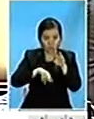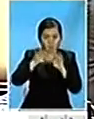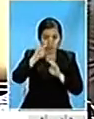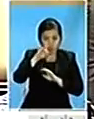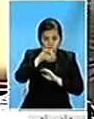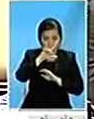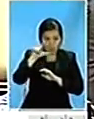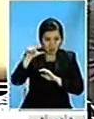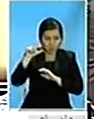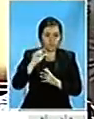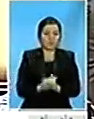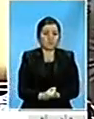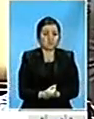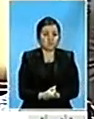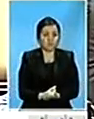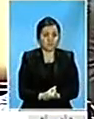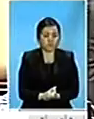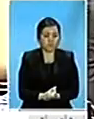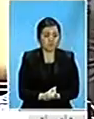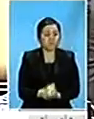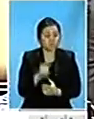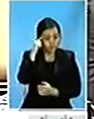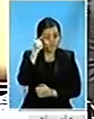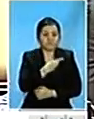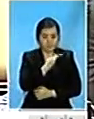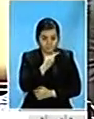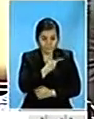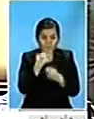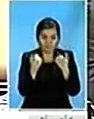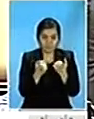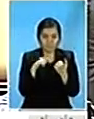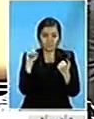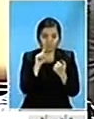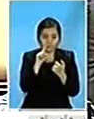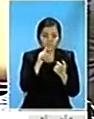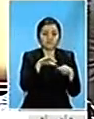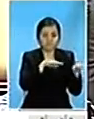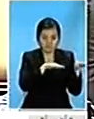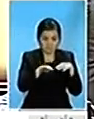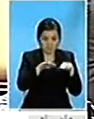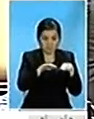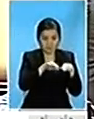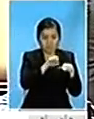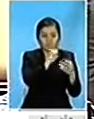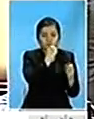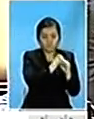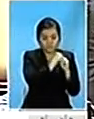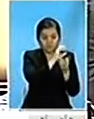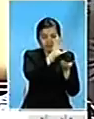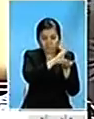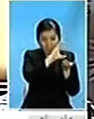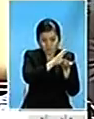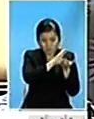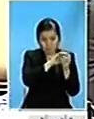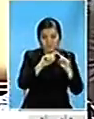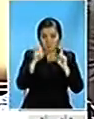128,798 ล้านบาทซึ่งก็เป็นเรื่องที่น่าดีดีนะครับว่าการที่จะต้องเตรียมงบประมาณไว้จ่ายดอกเบี้ยนั้นมีอัตราที่ล